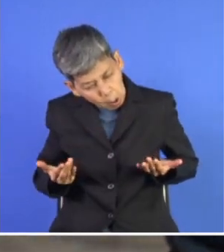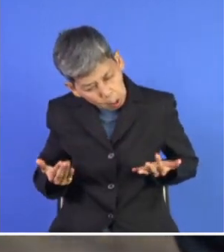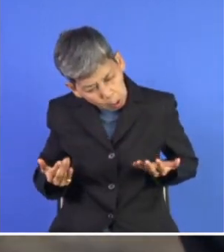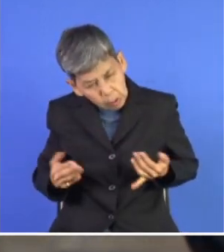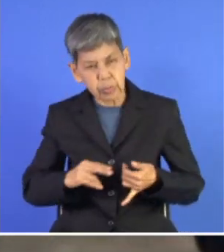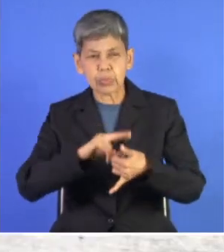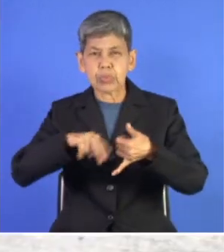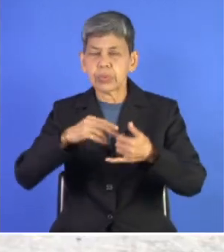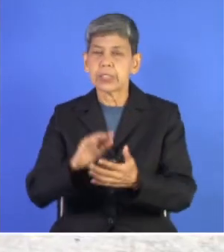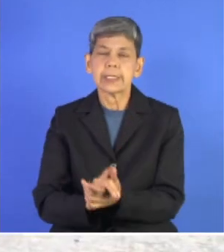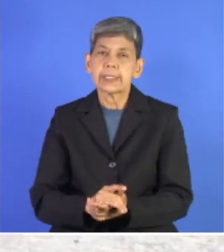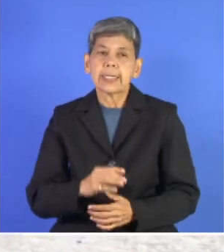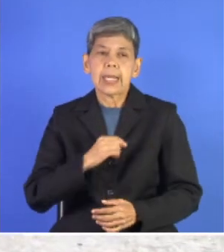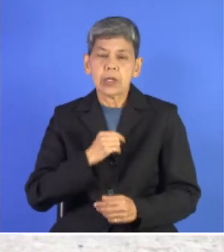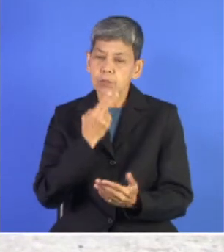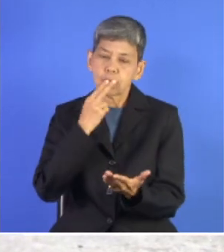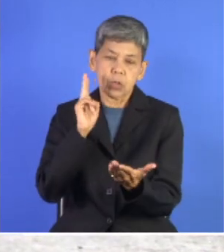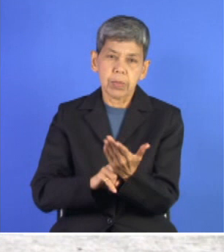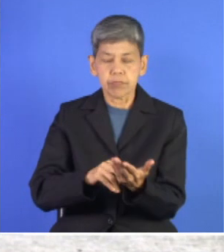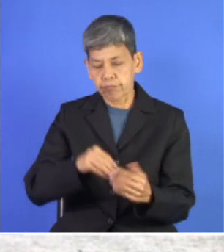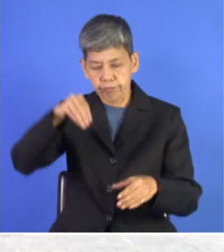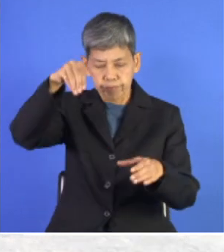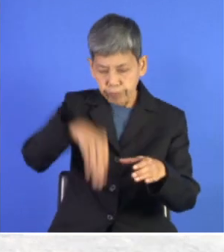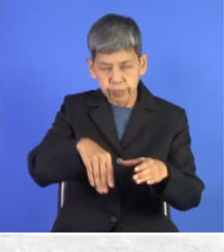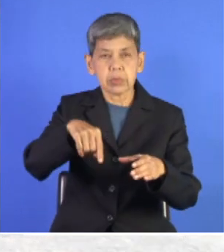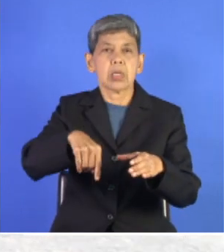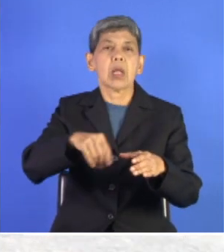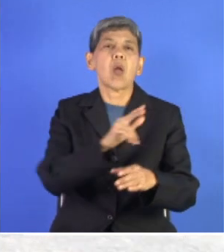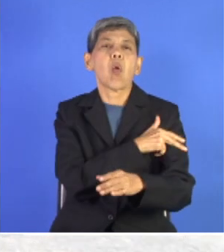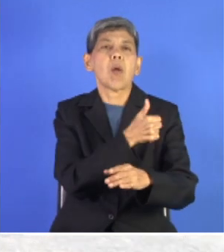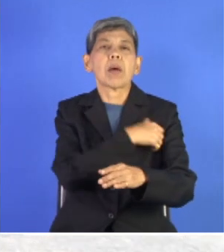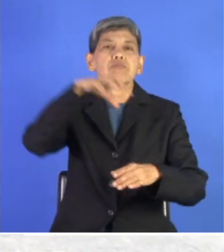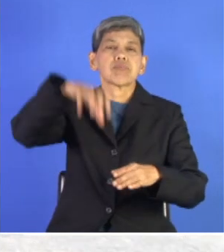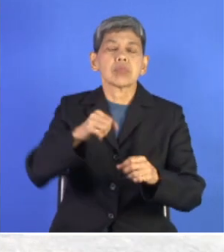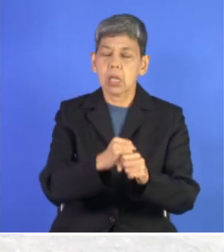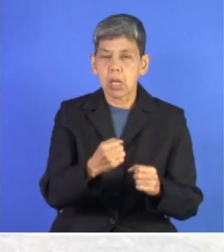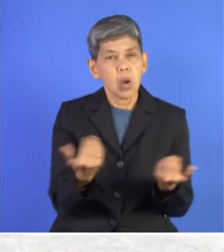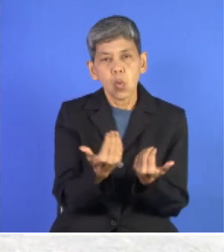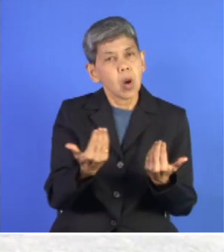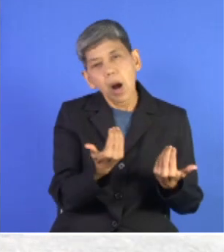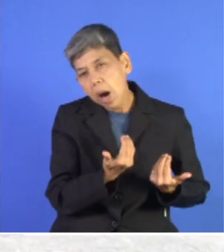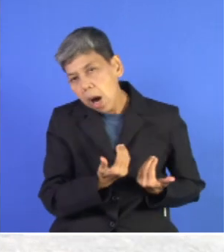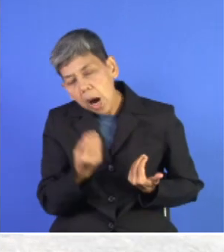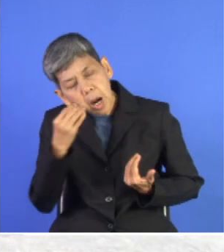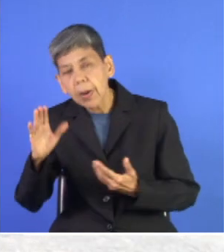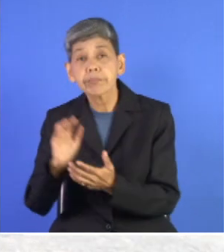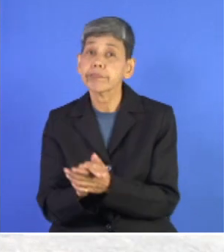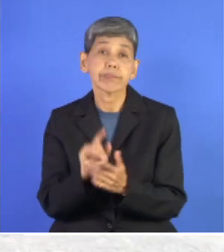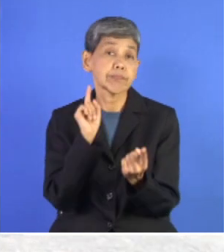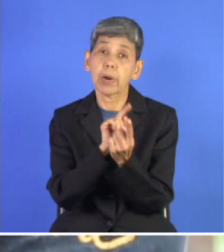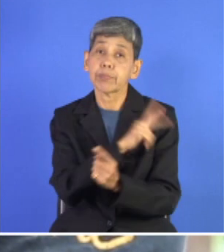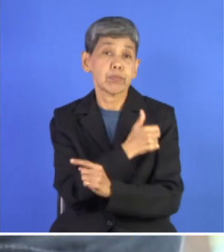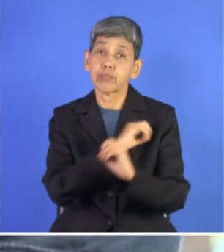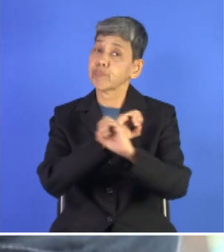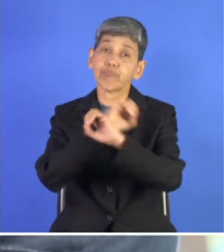เธอทำได้แต่เขียนจดหมายร้องเรียนใส่กล่องในโรงพยาบาลแล้วก็พาลูกชายกลับบ้านสรุปแล้วไม่ได้ตรวจนะคะ